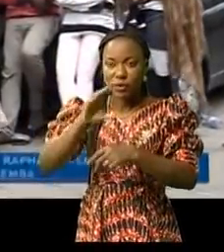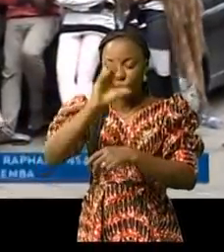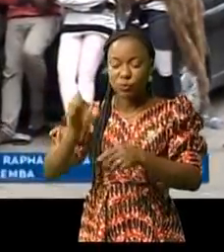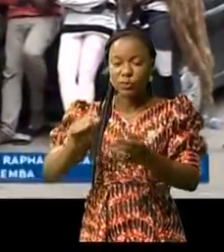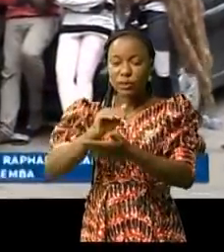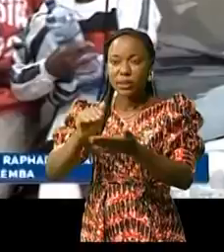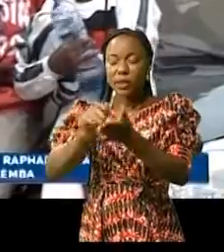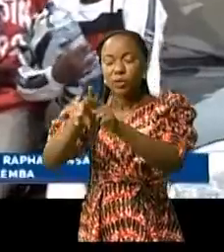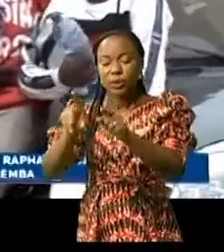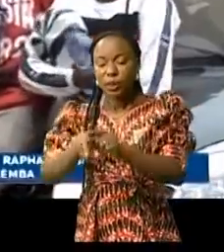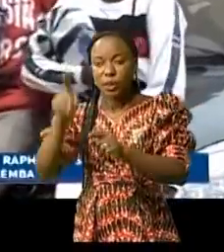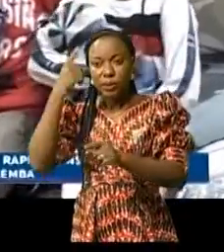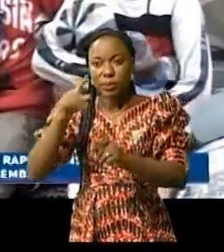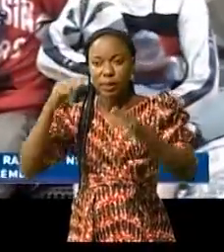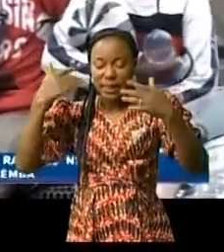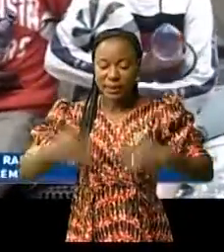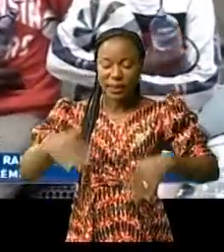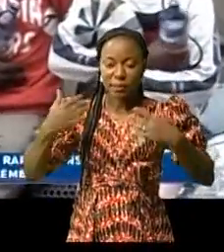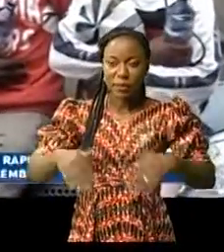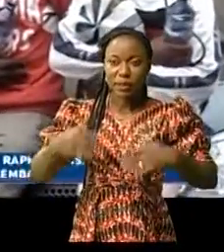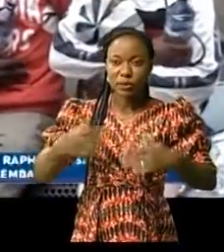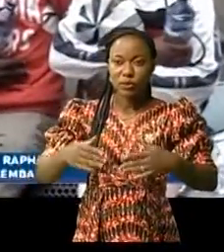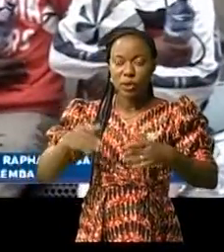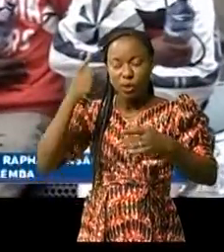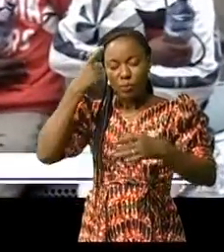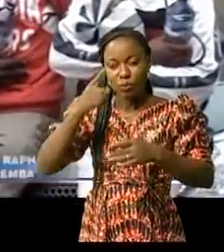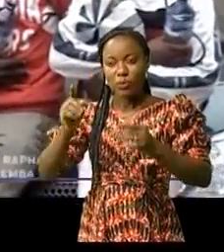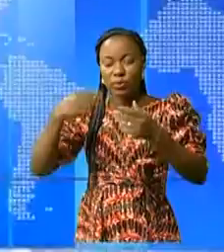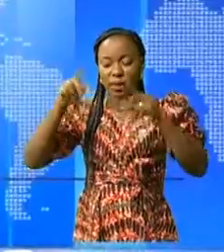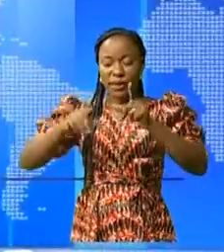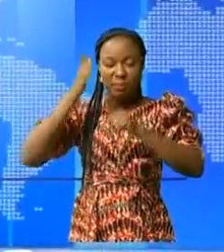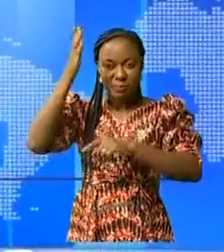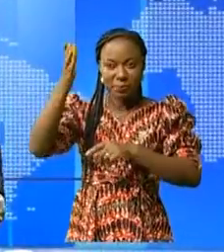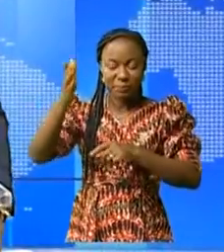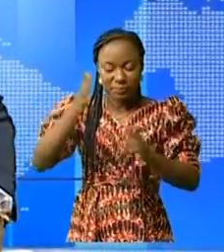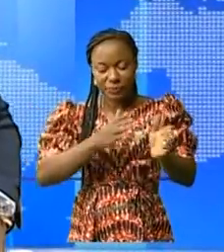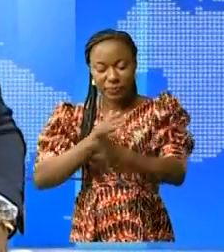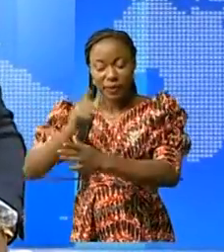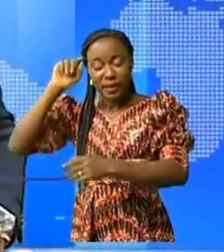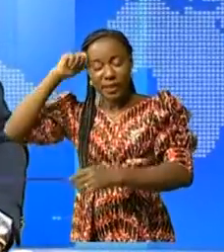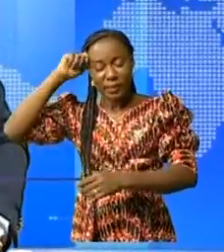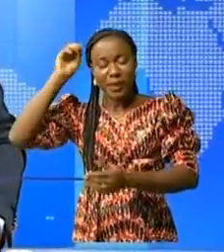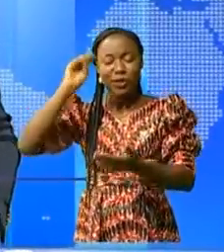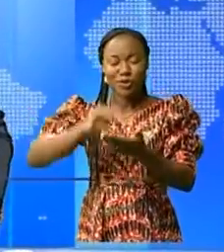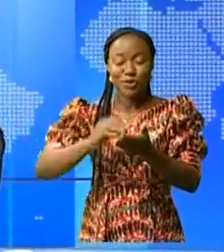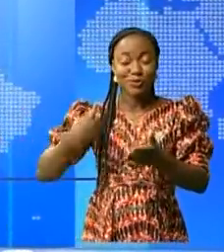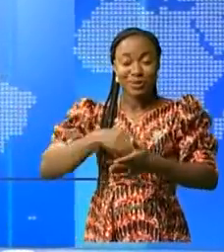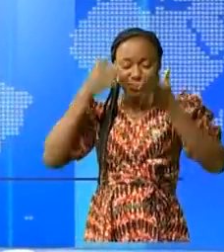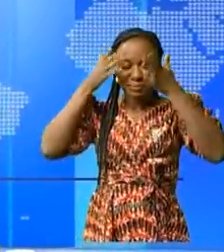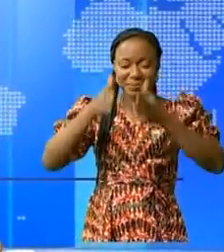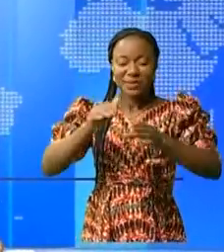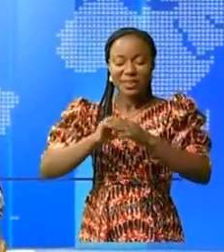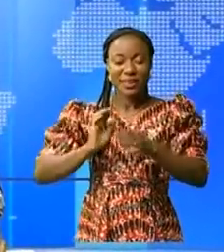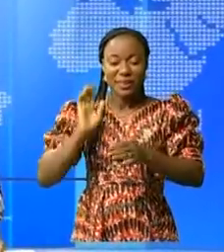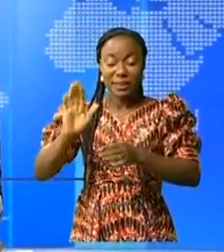a abrité la célébration analogues l'année passée le rappel des titres vous avez suivi dans ses journal la